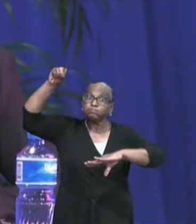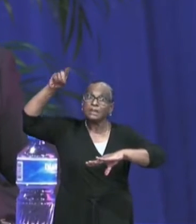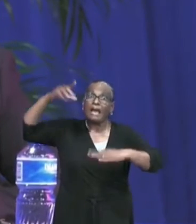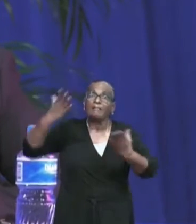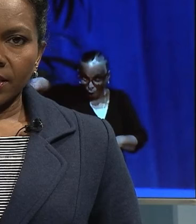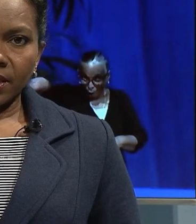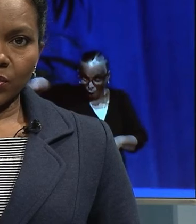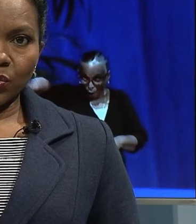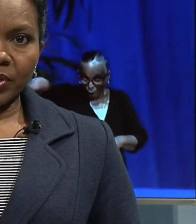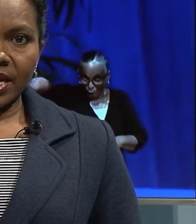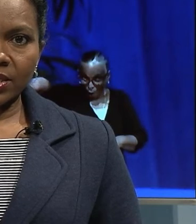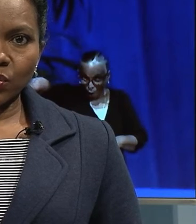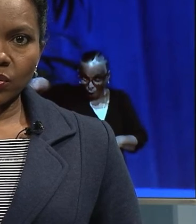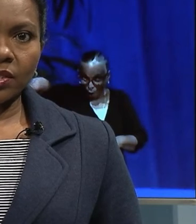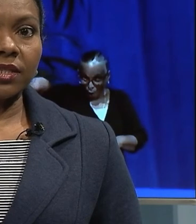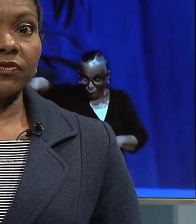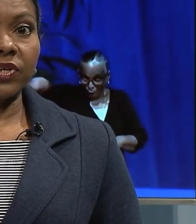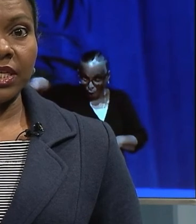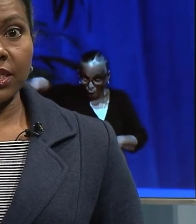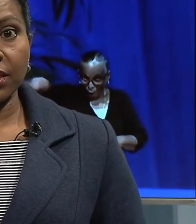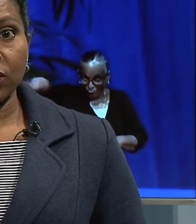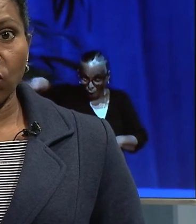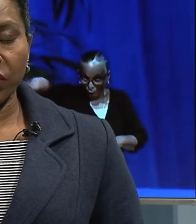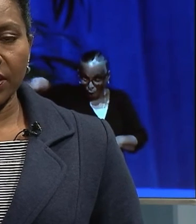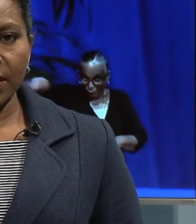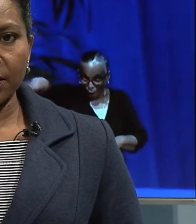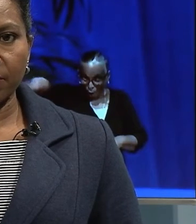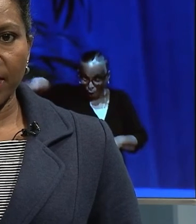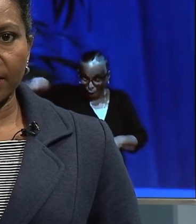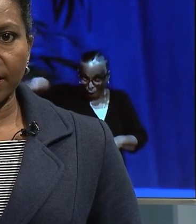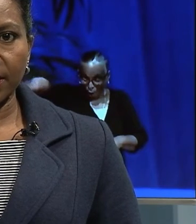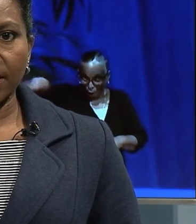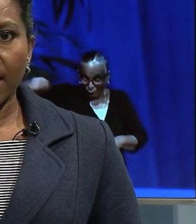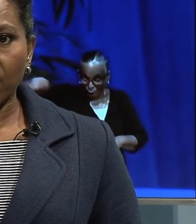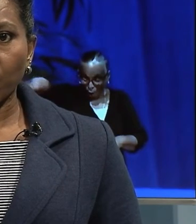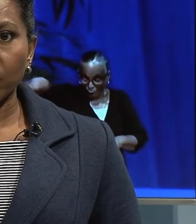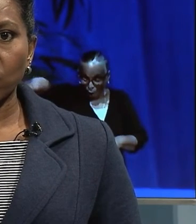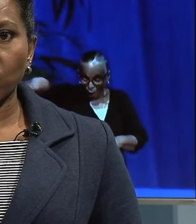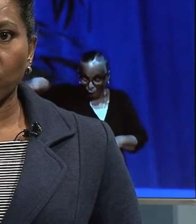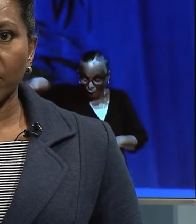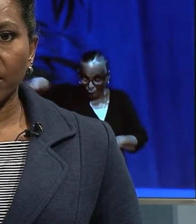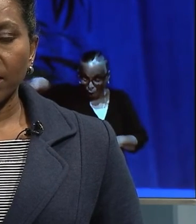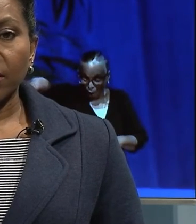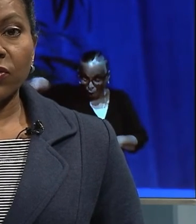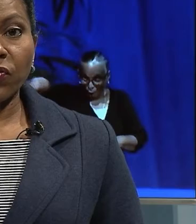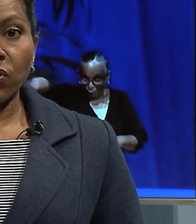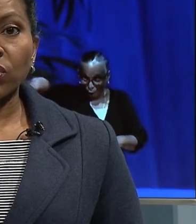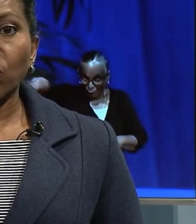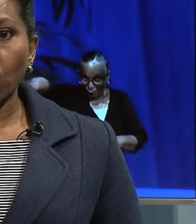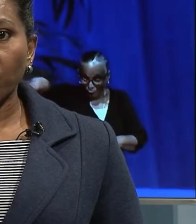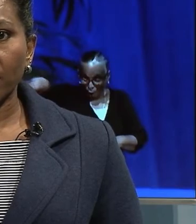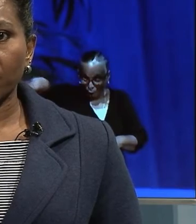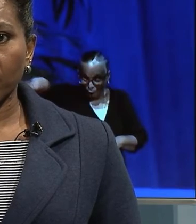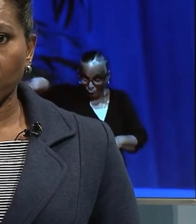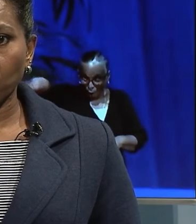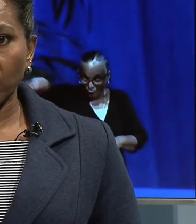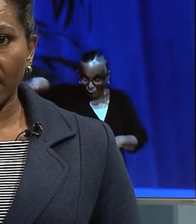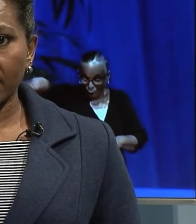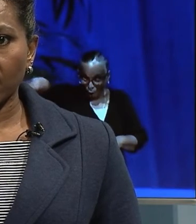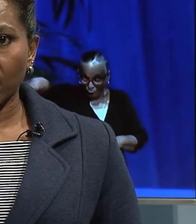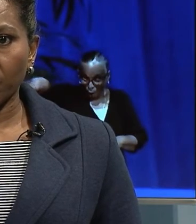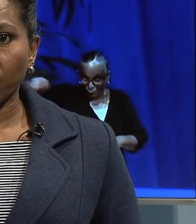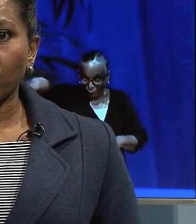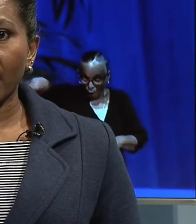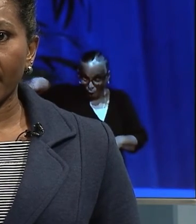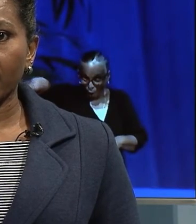niet mooi zijn. Jesseren benadrukt dat wanneer de COVID-19-maatregelen aangepast zullen worden, het volk nog meer